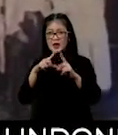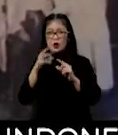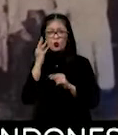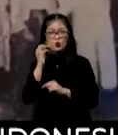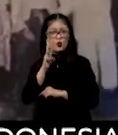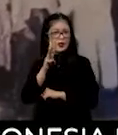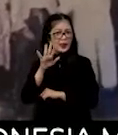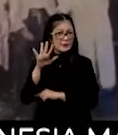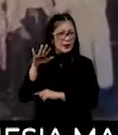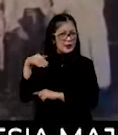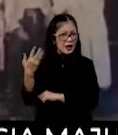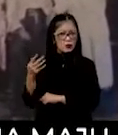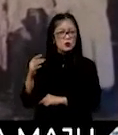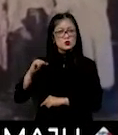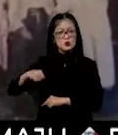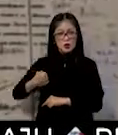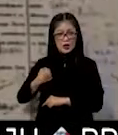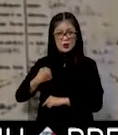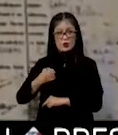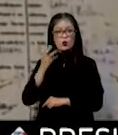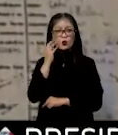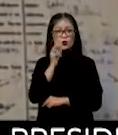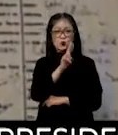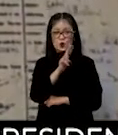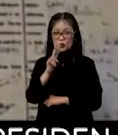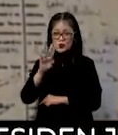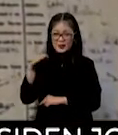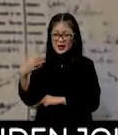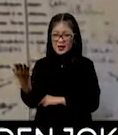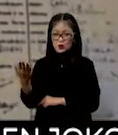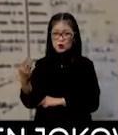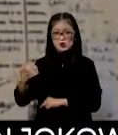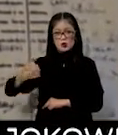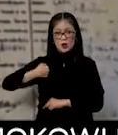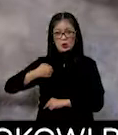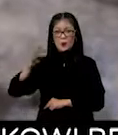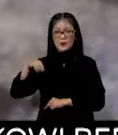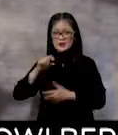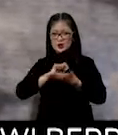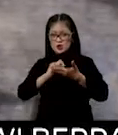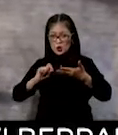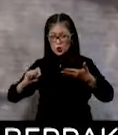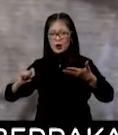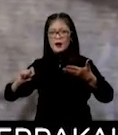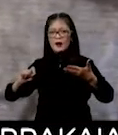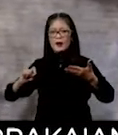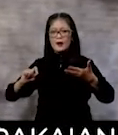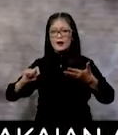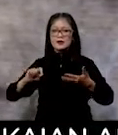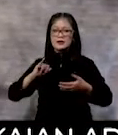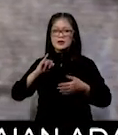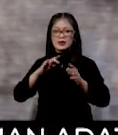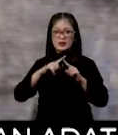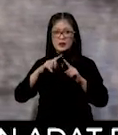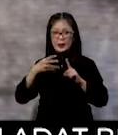Soekarno berusia 22 tahun. Soekarno saat itu masih menempuh pendidikan di sekolah teknik yang saat ini menjadi Institut Teknologi